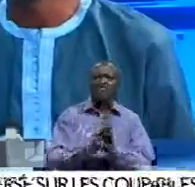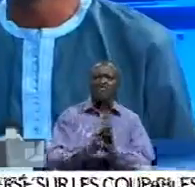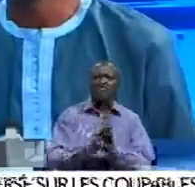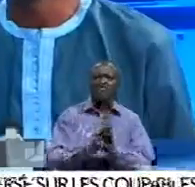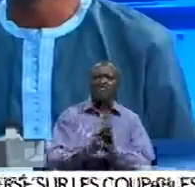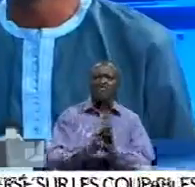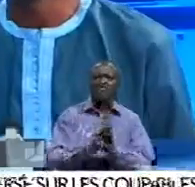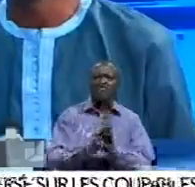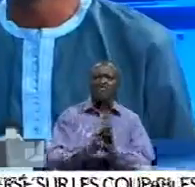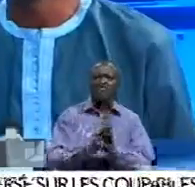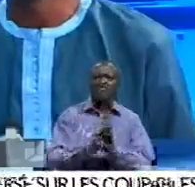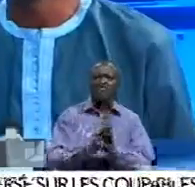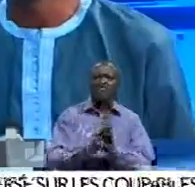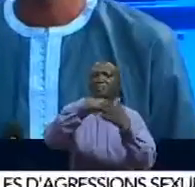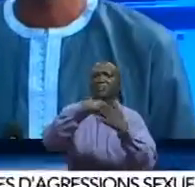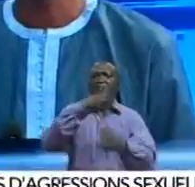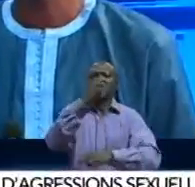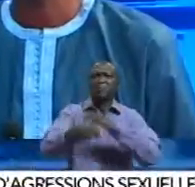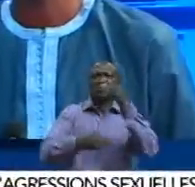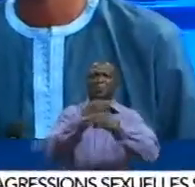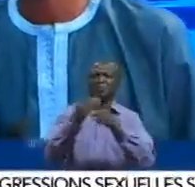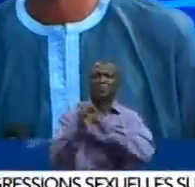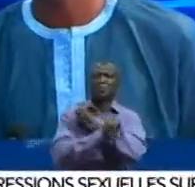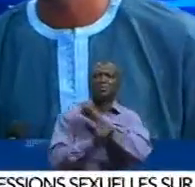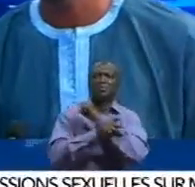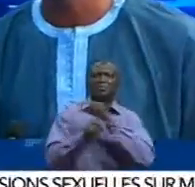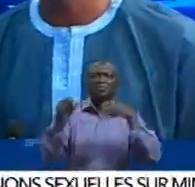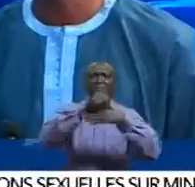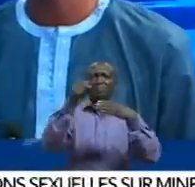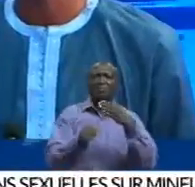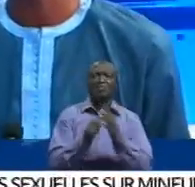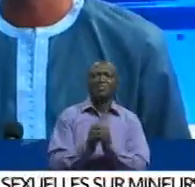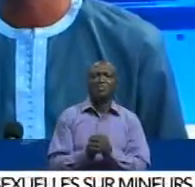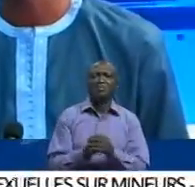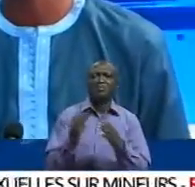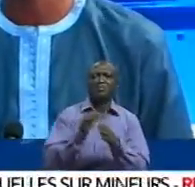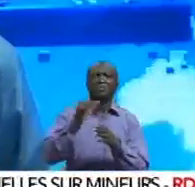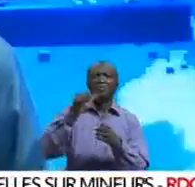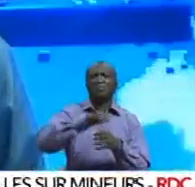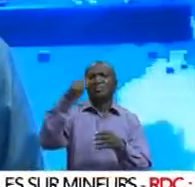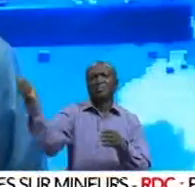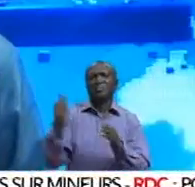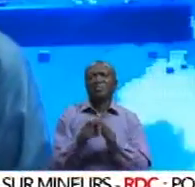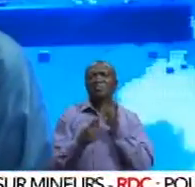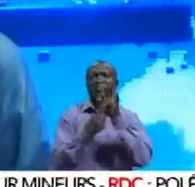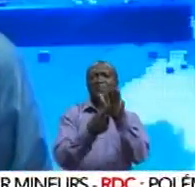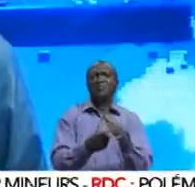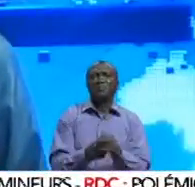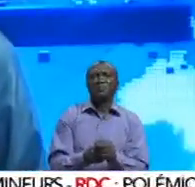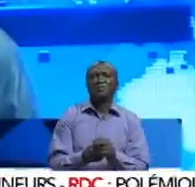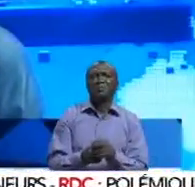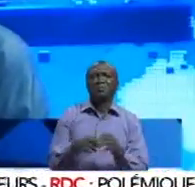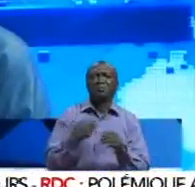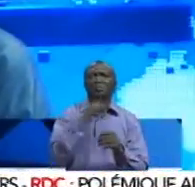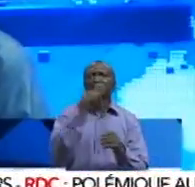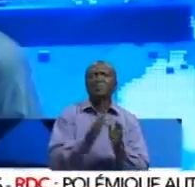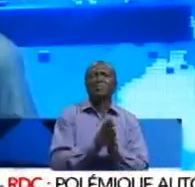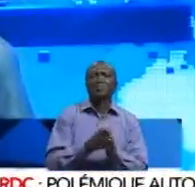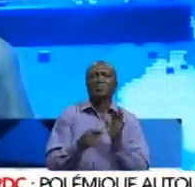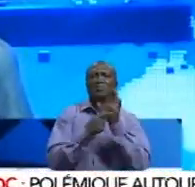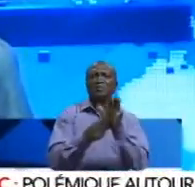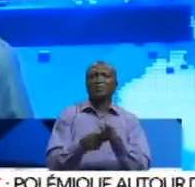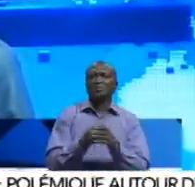au Sénégal mais il y a des solu tion qui ont été testé ailleurs et qui n'ont qui ont montré leurs limites qui n'ont pas été efficaces mais je